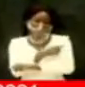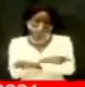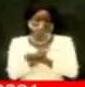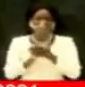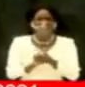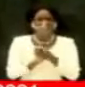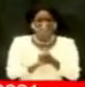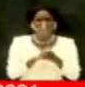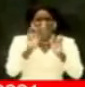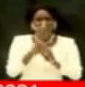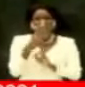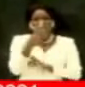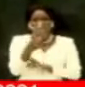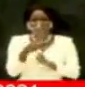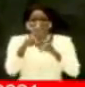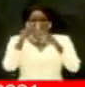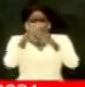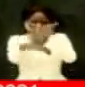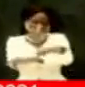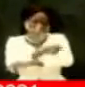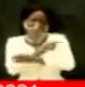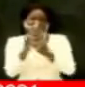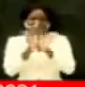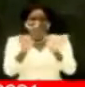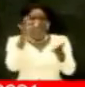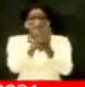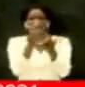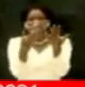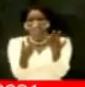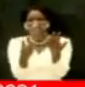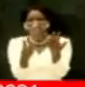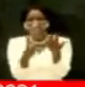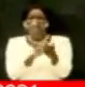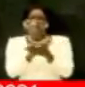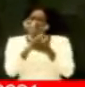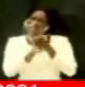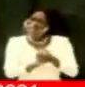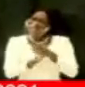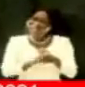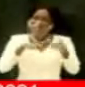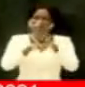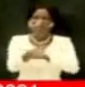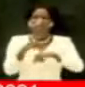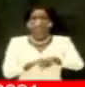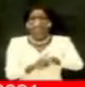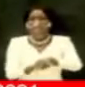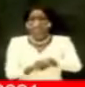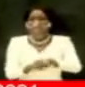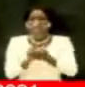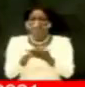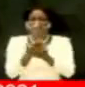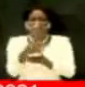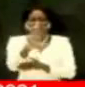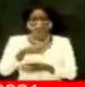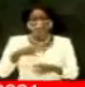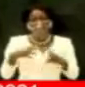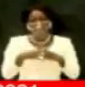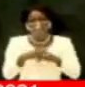tiyeni ikhaledi nthawi yomweyo chifukwa mala ambiri anthu amadandaula kuti ifeyo ndi amene tiumachedwa